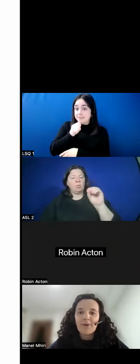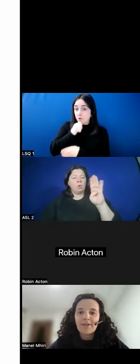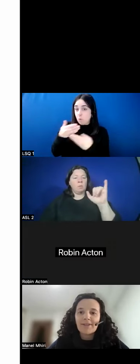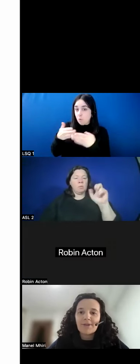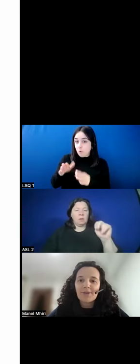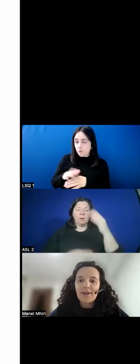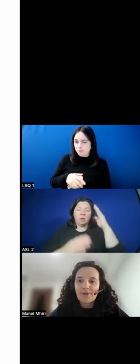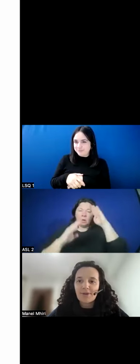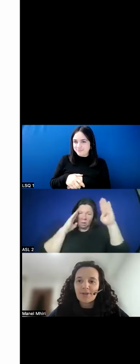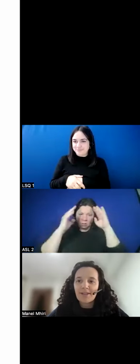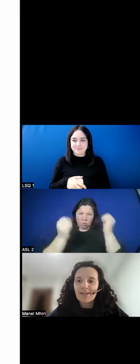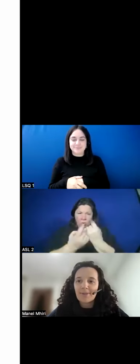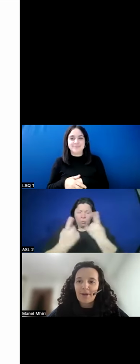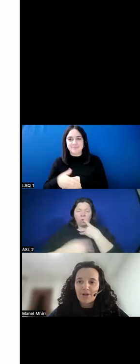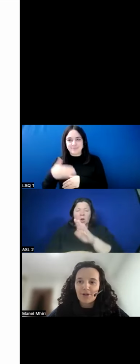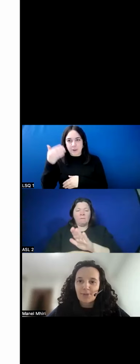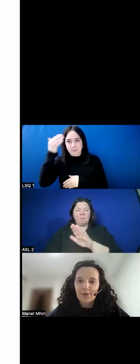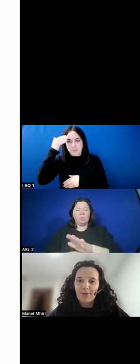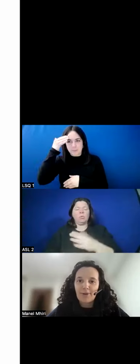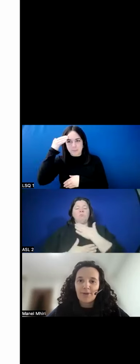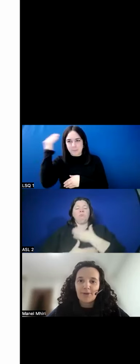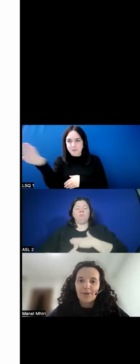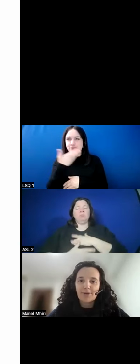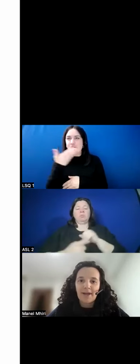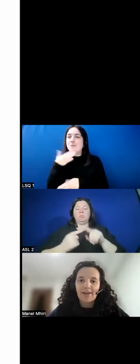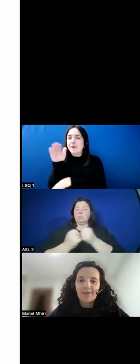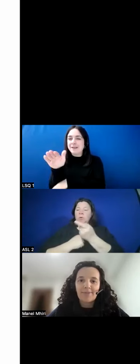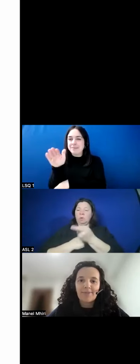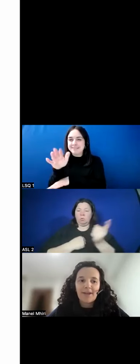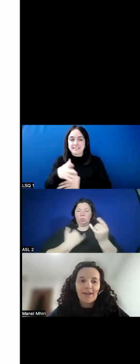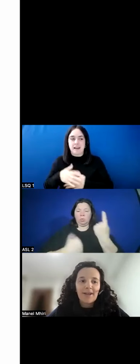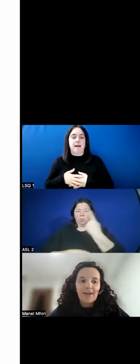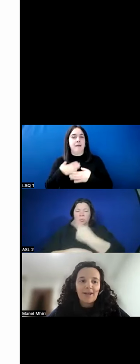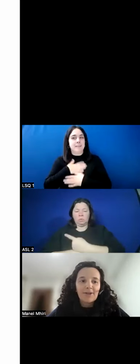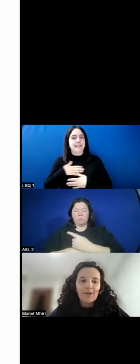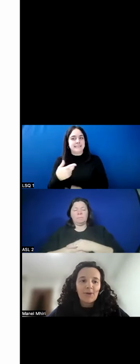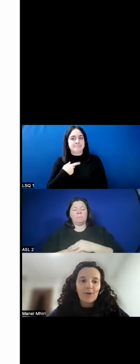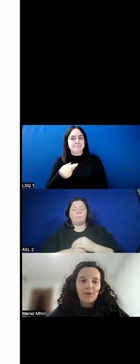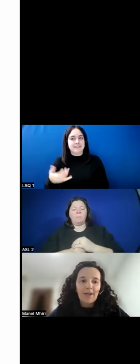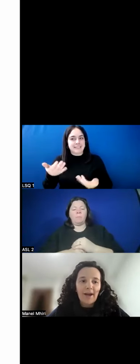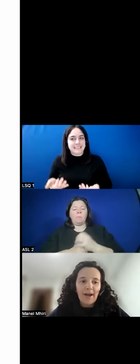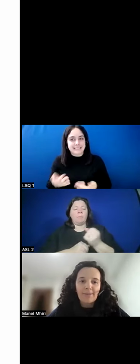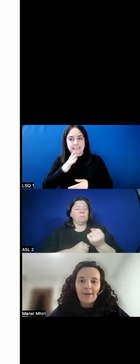merci Robin. Bonjour tout le monde. Bon après-midi. C'est un plaisir d'être avec vous aujourd'hui.